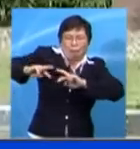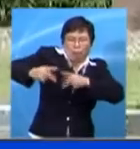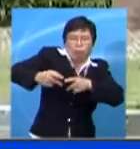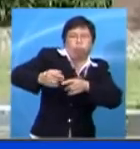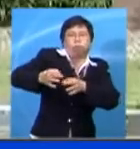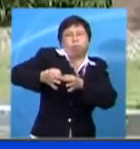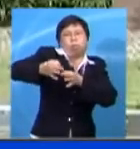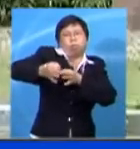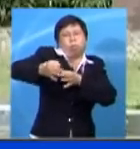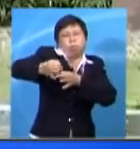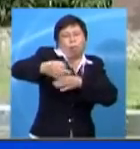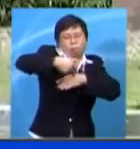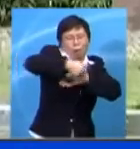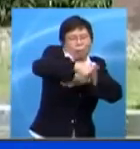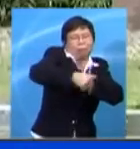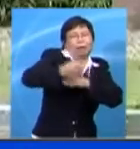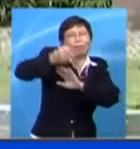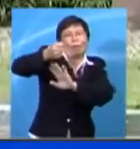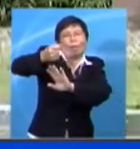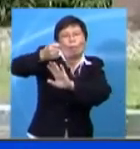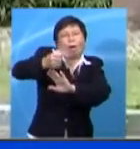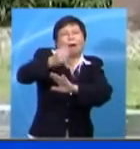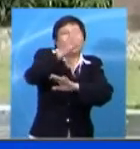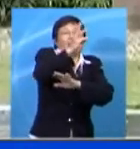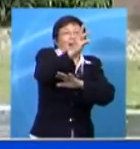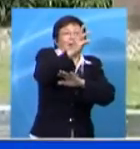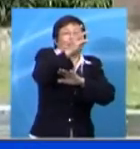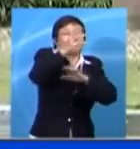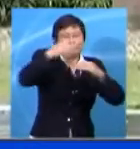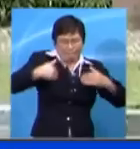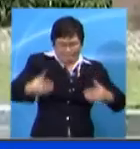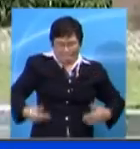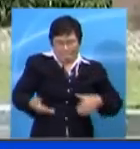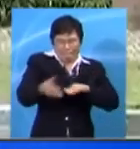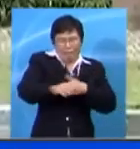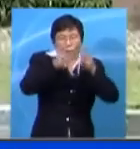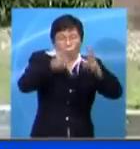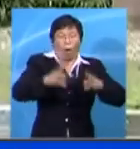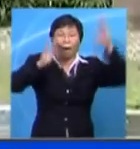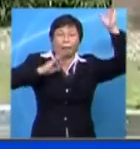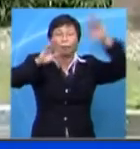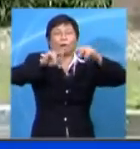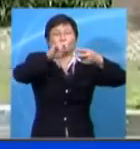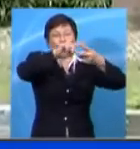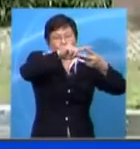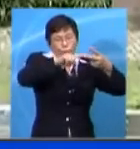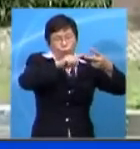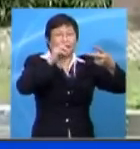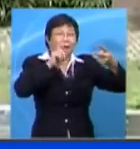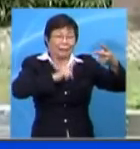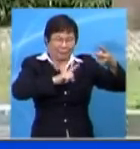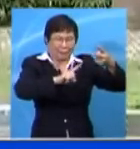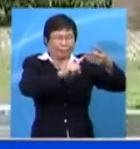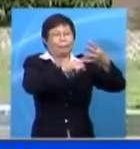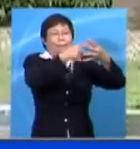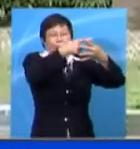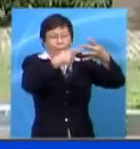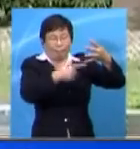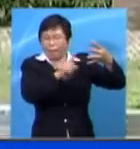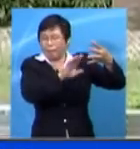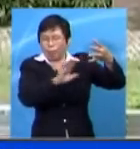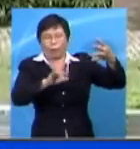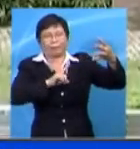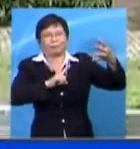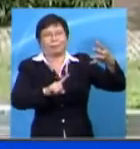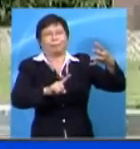penangguhan kepada penghantaran 6 mayat warga Malaysia, iaitu 2 mayat warga Islam dan 4 lagi bukan